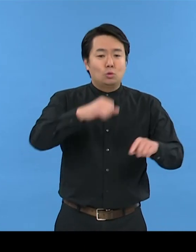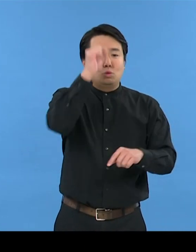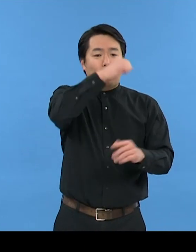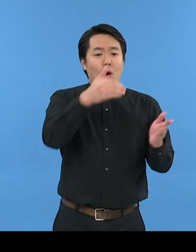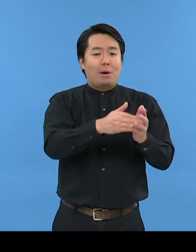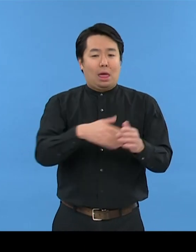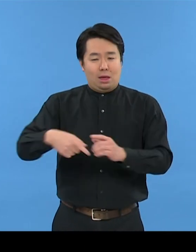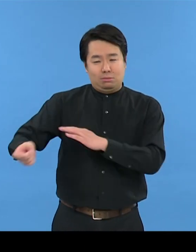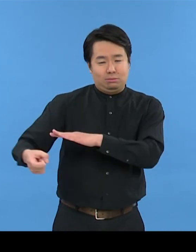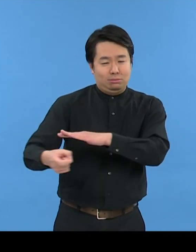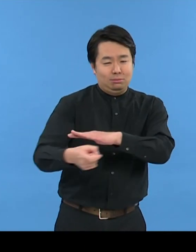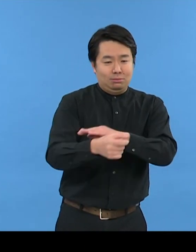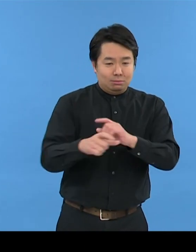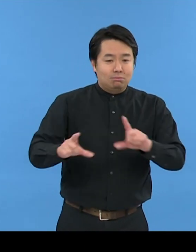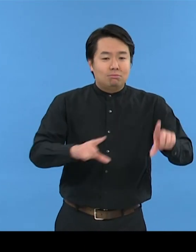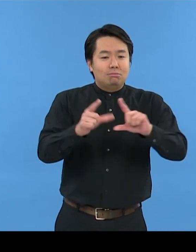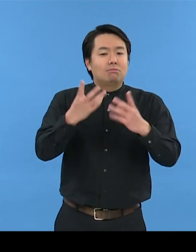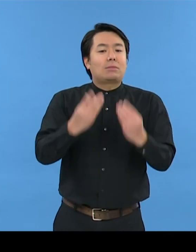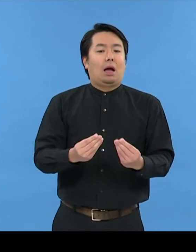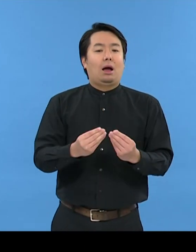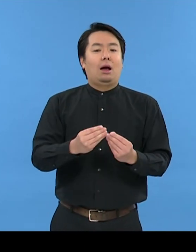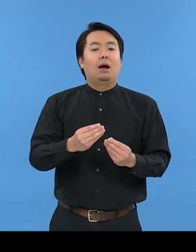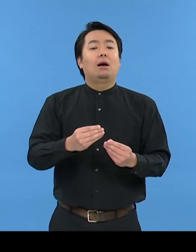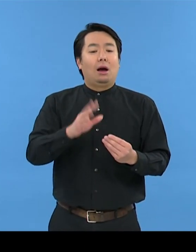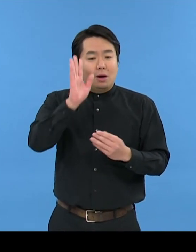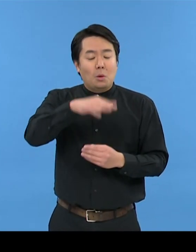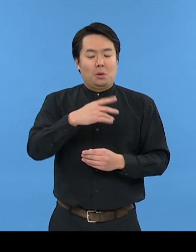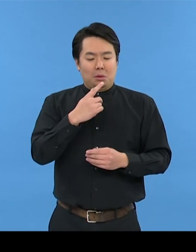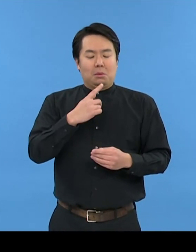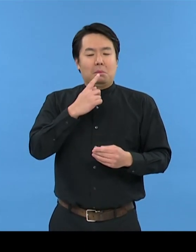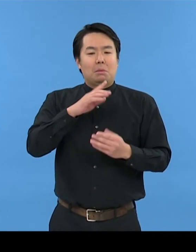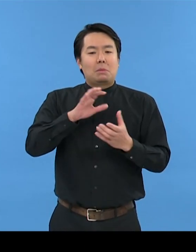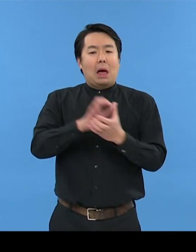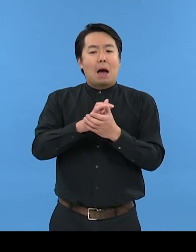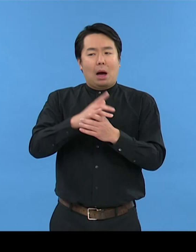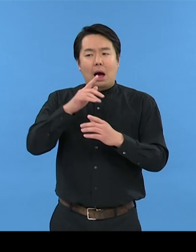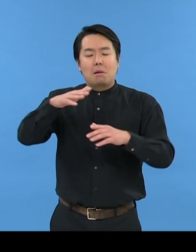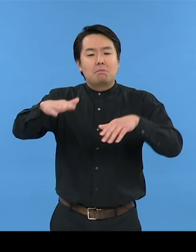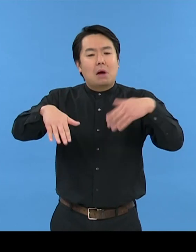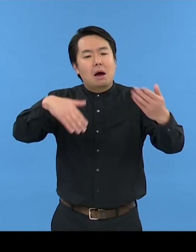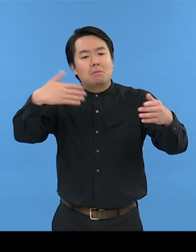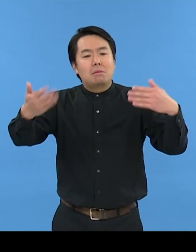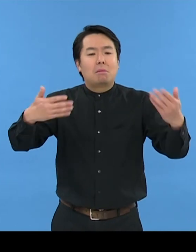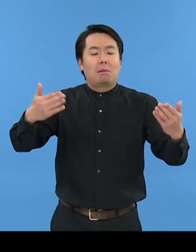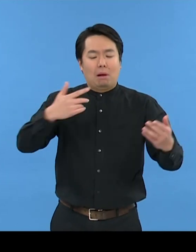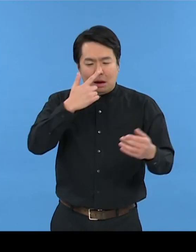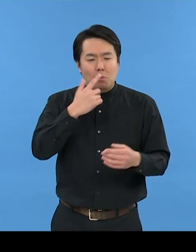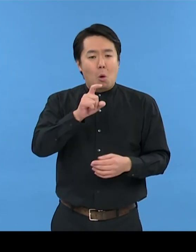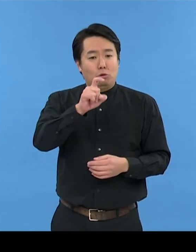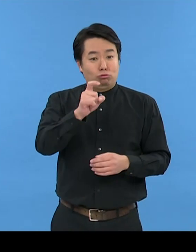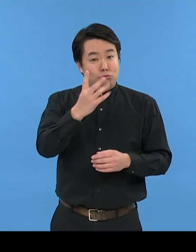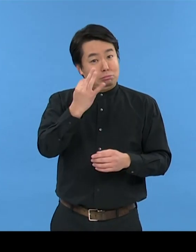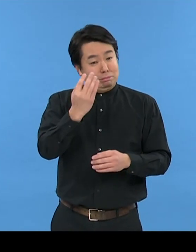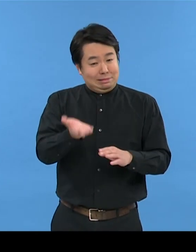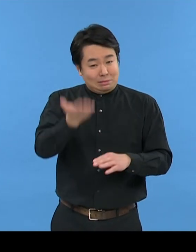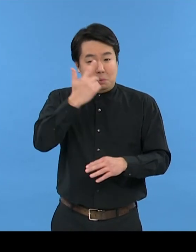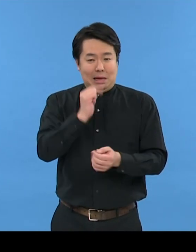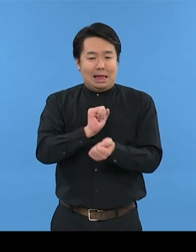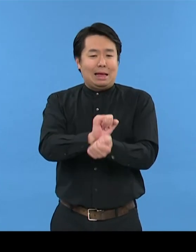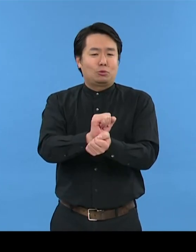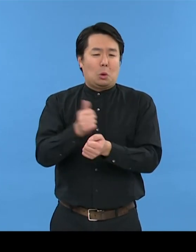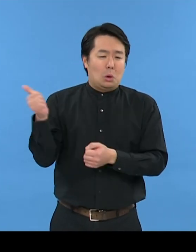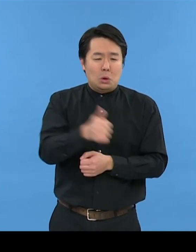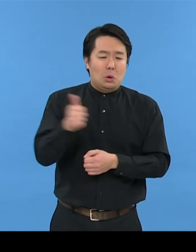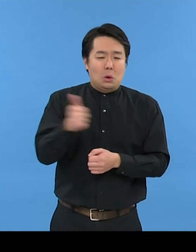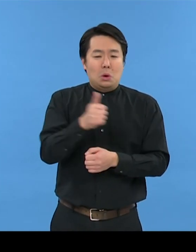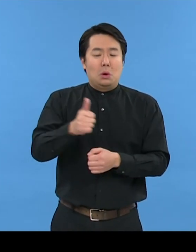ずっと九州で帰るとそんなことで仲間はどんどん死んじゃってこれも10何回この刑務所来てるけど1回の税金